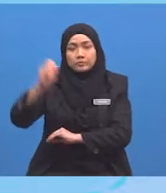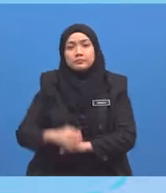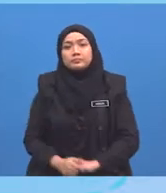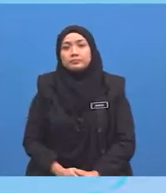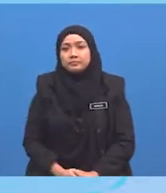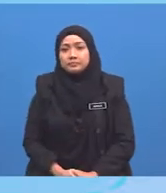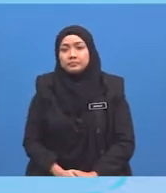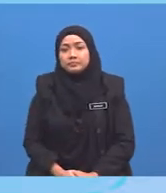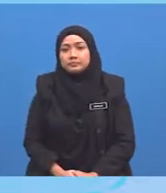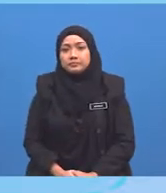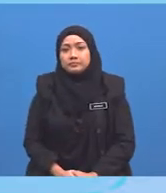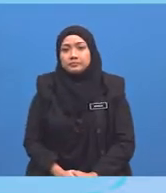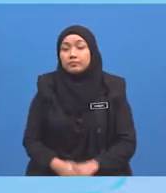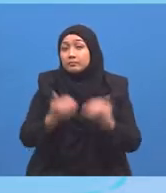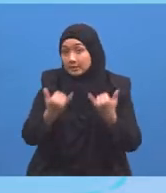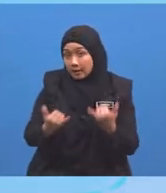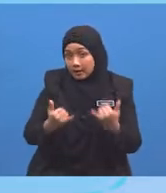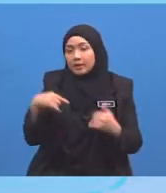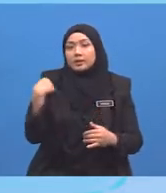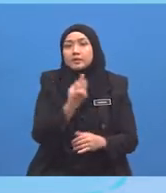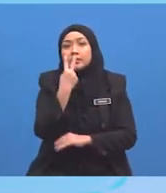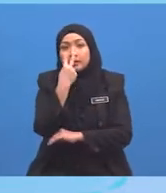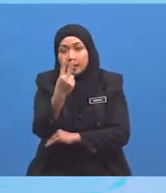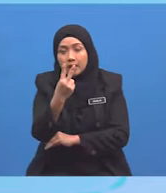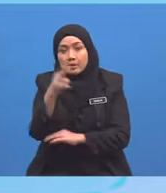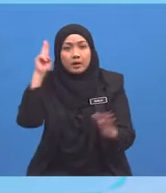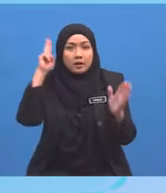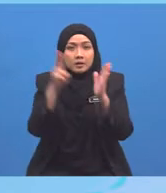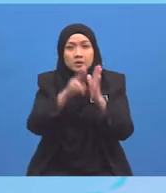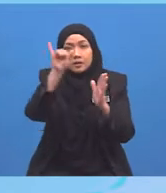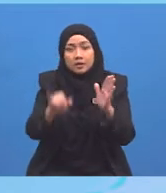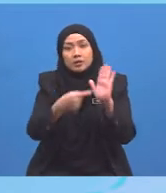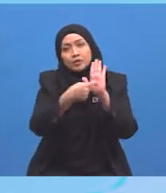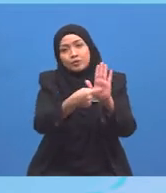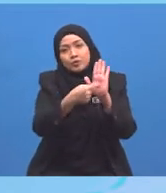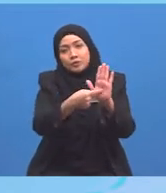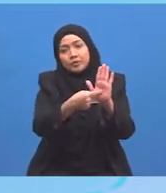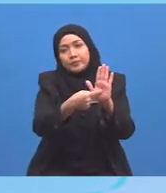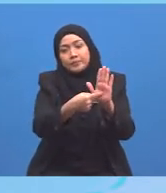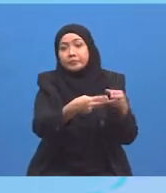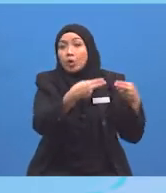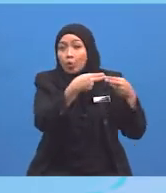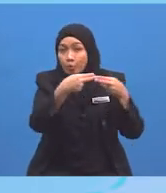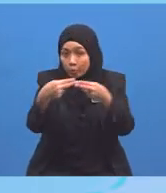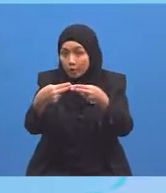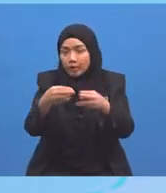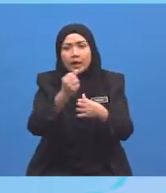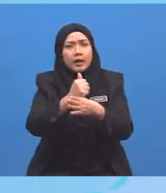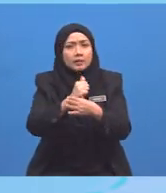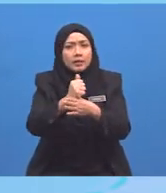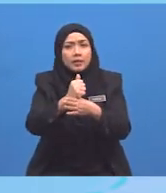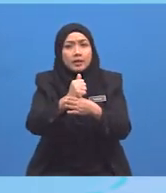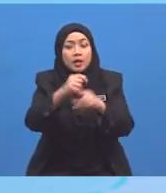180 darjah. Sekarang kita lihat rajah yang ketiga. Hubungan antara